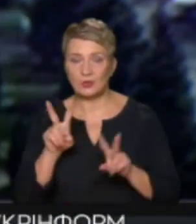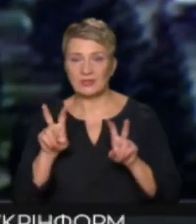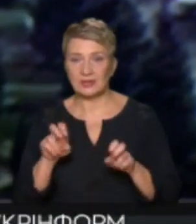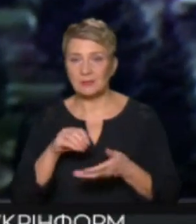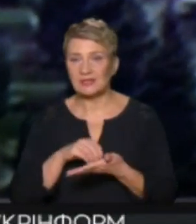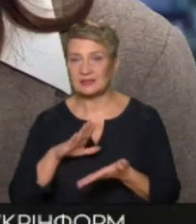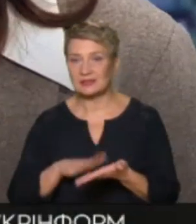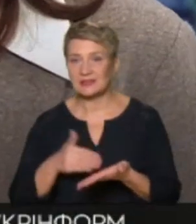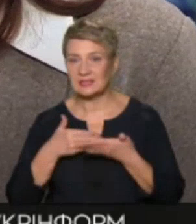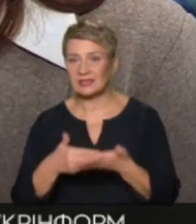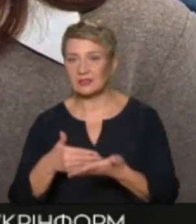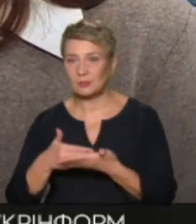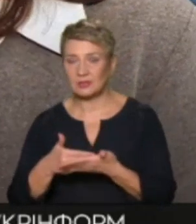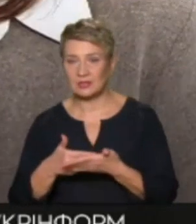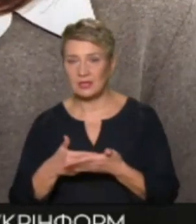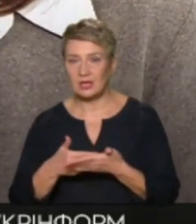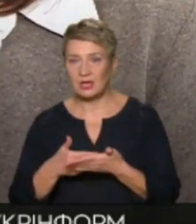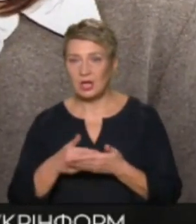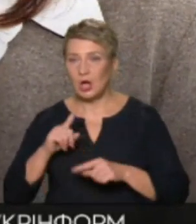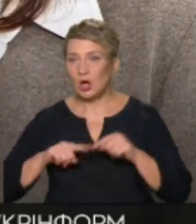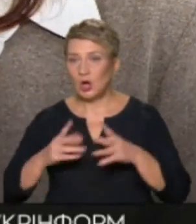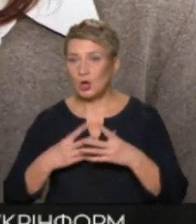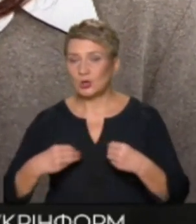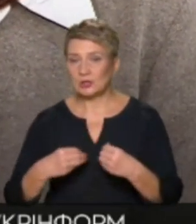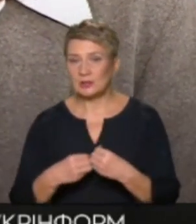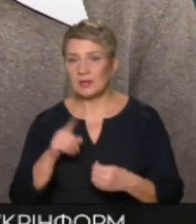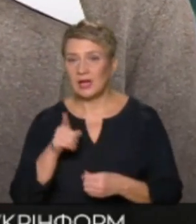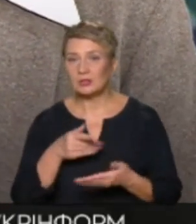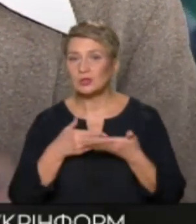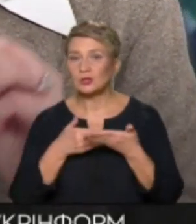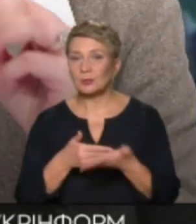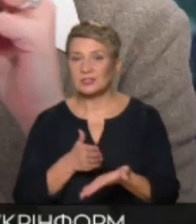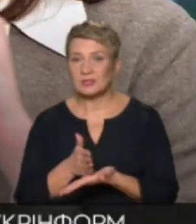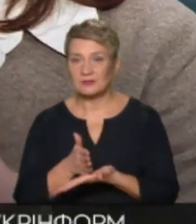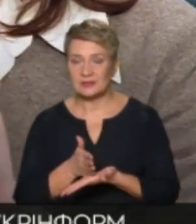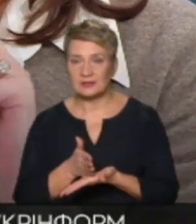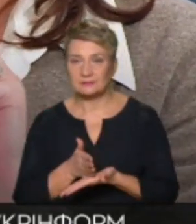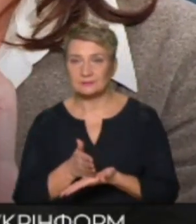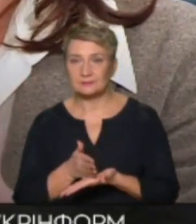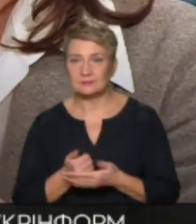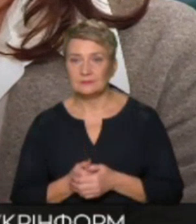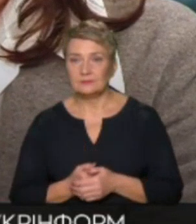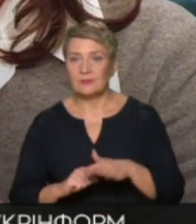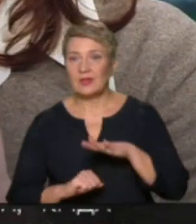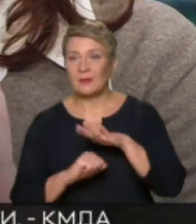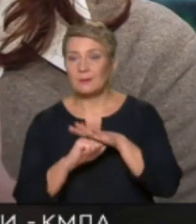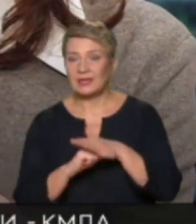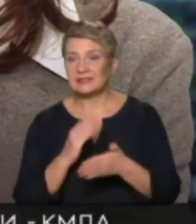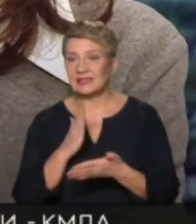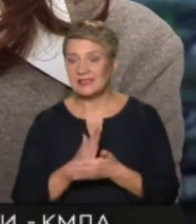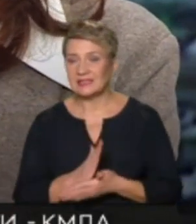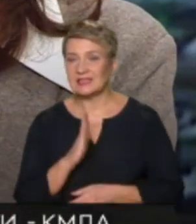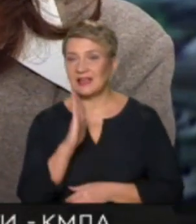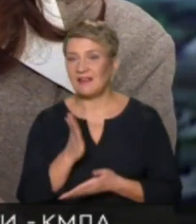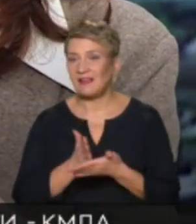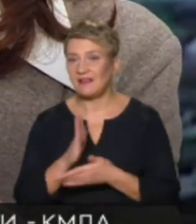для допомоги родинам. Ага, а щодо помічника ветерана, щодо такого QR-коду немає? Це в базі є ветеран, якраз